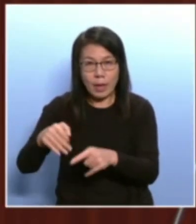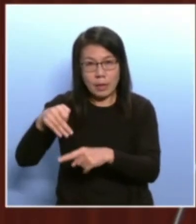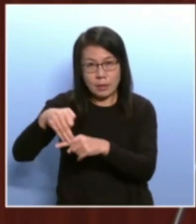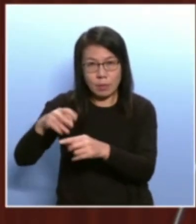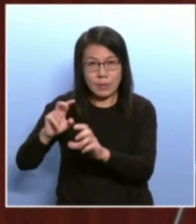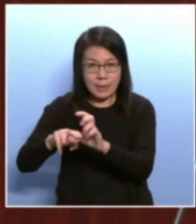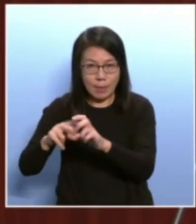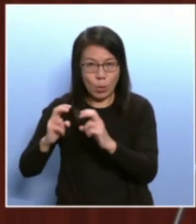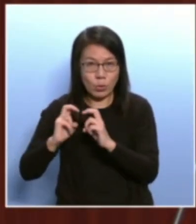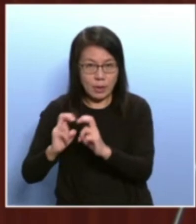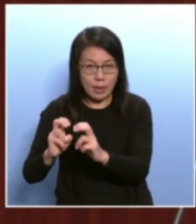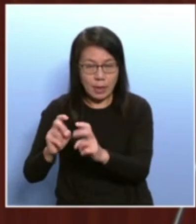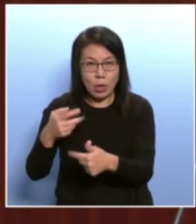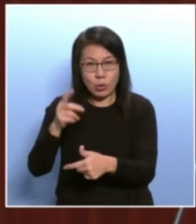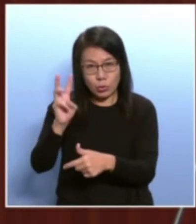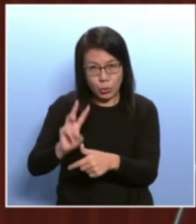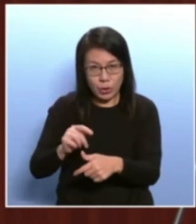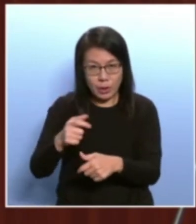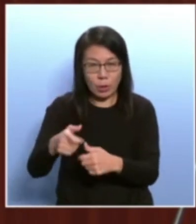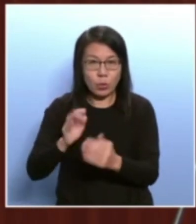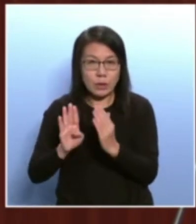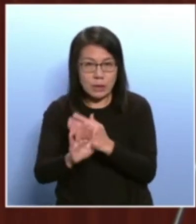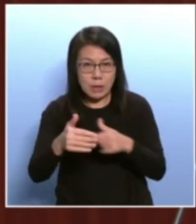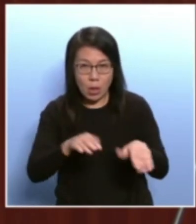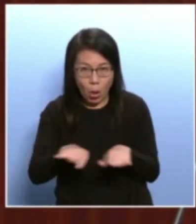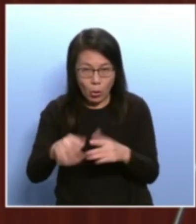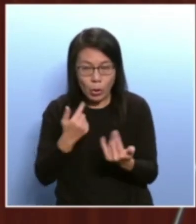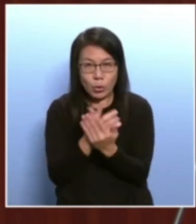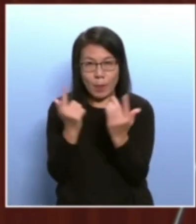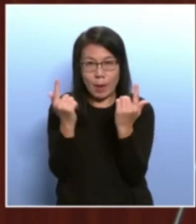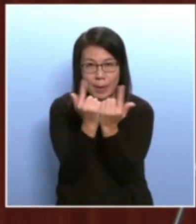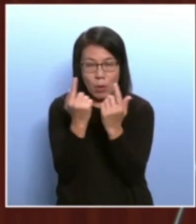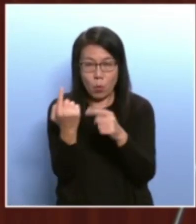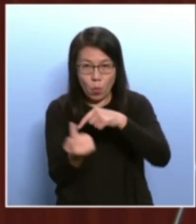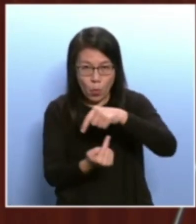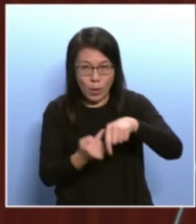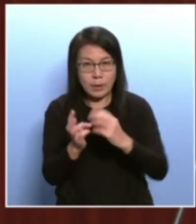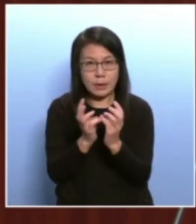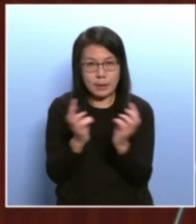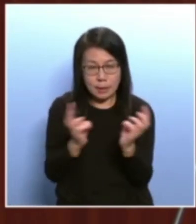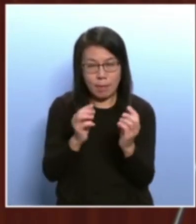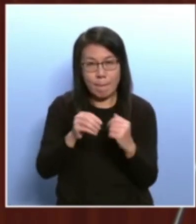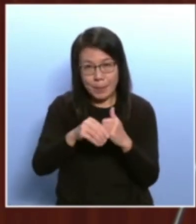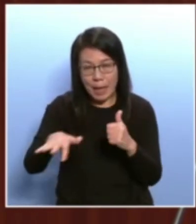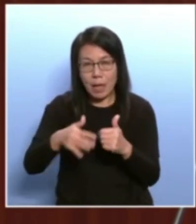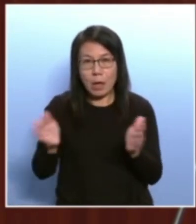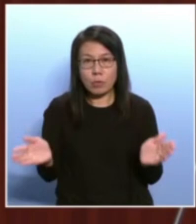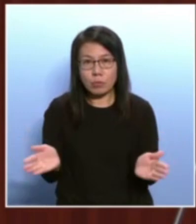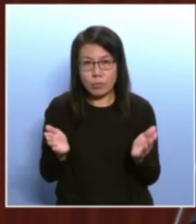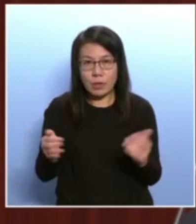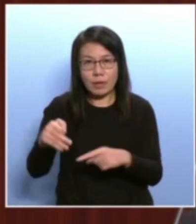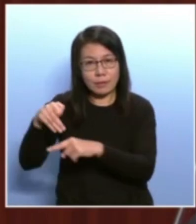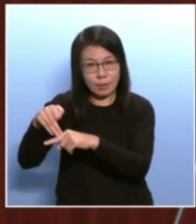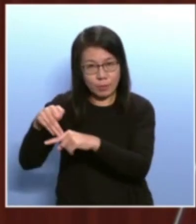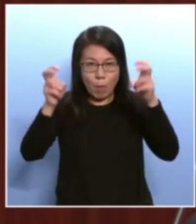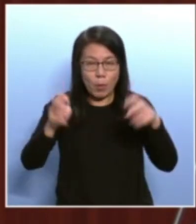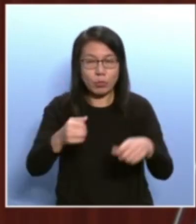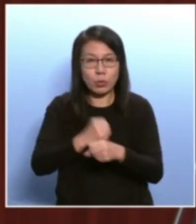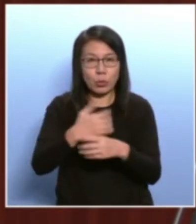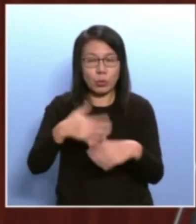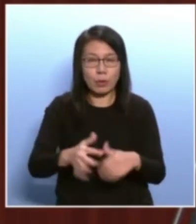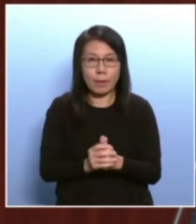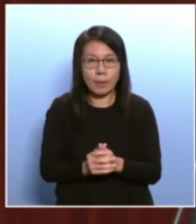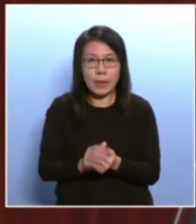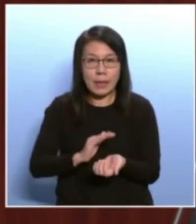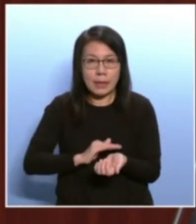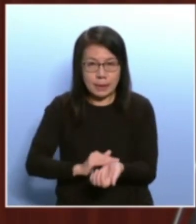西部铁路洪水桥至前海和北环线支线，促进香港和深圳联通，深化